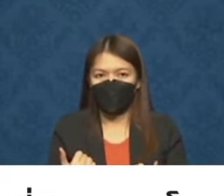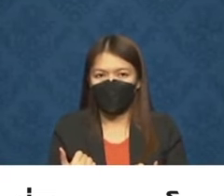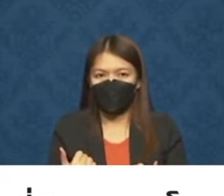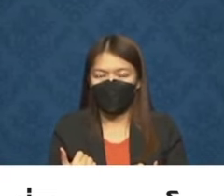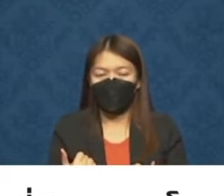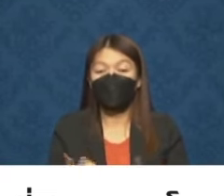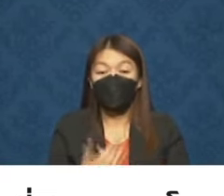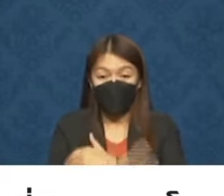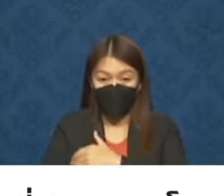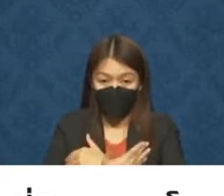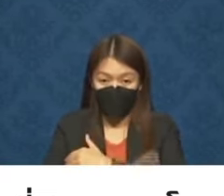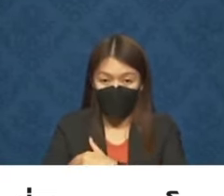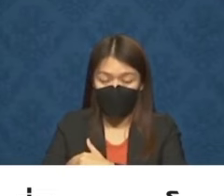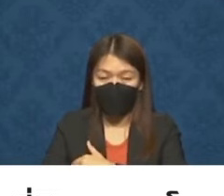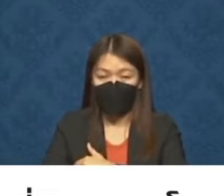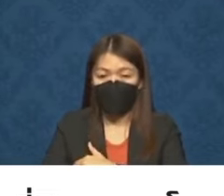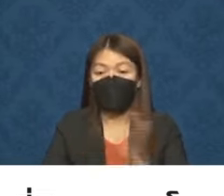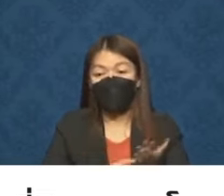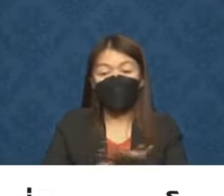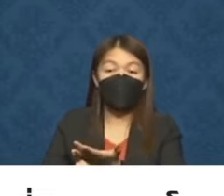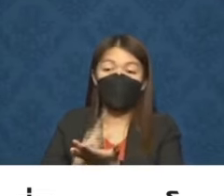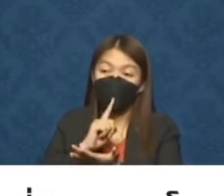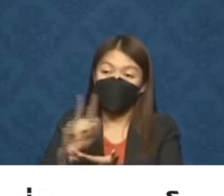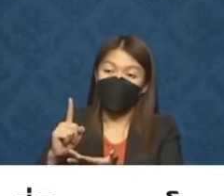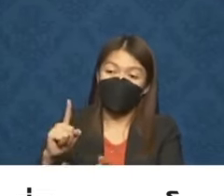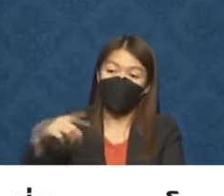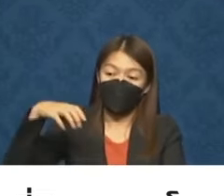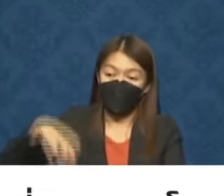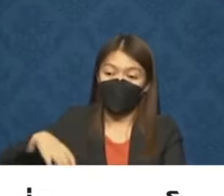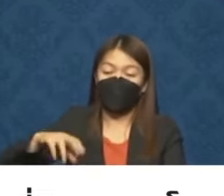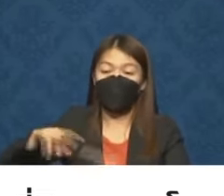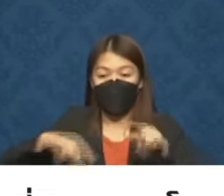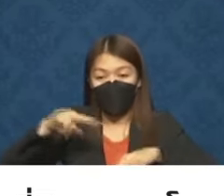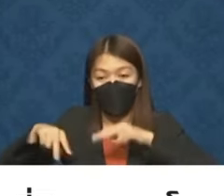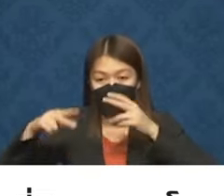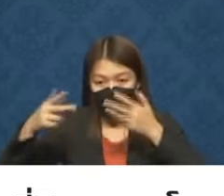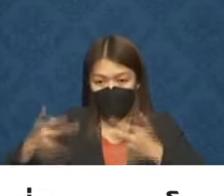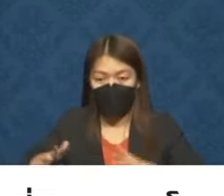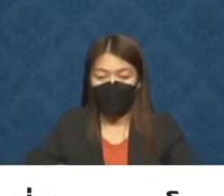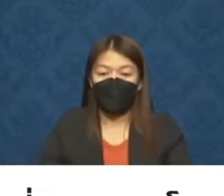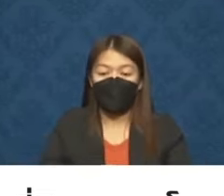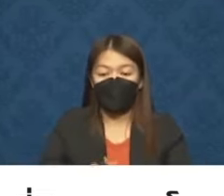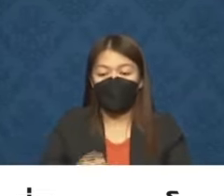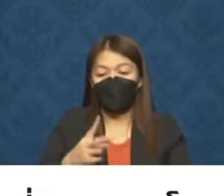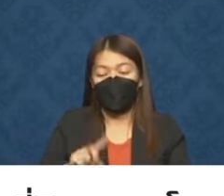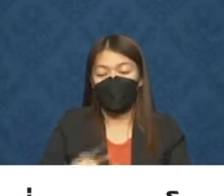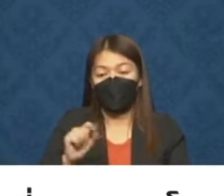การรถไฟเนี่ยได้ยื่นฟ้องคดีต่อศาลปกครองไปแล้วนะครับเมื่อวันที่23ธันวาคม